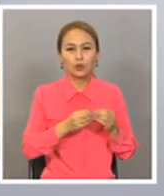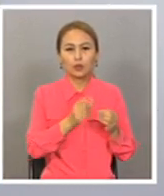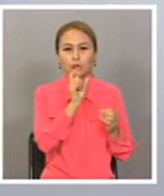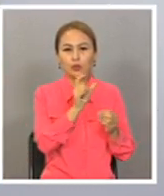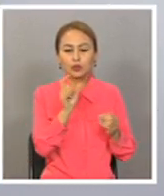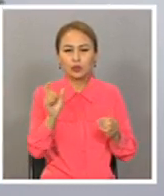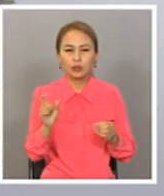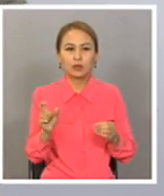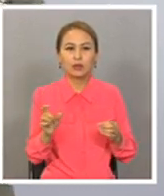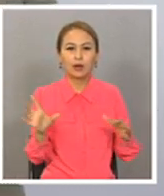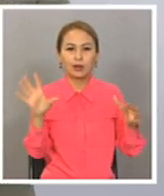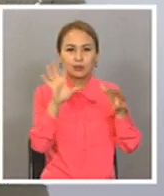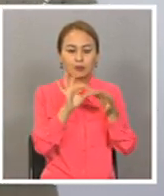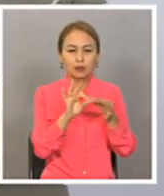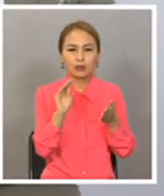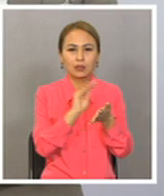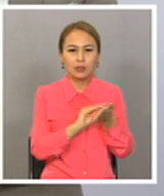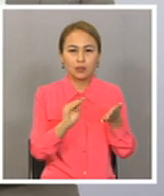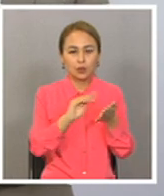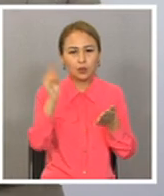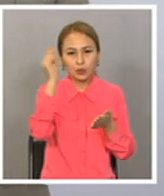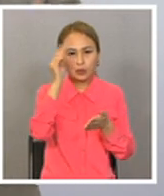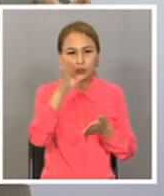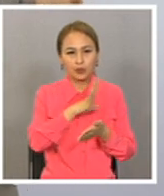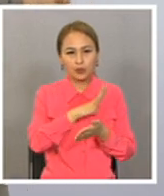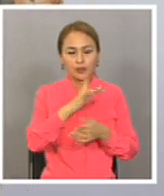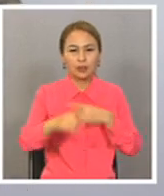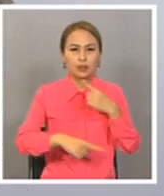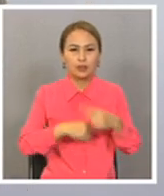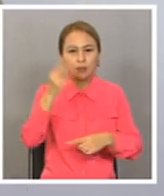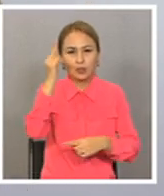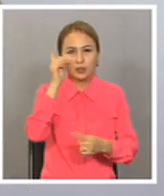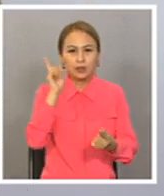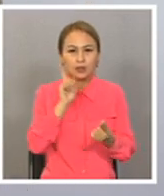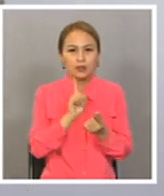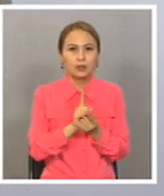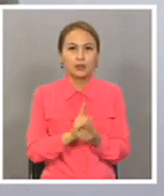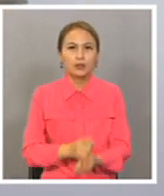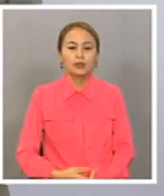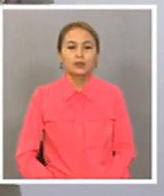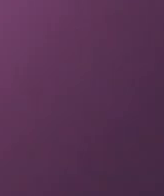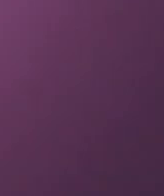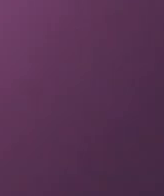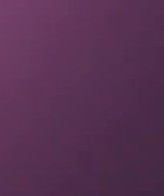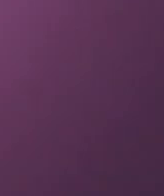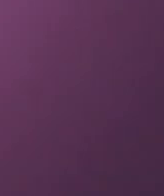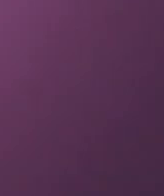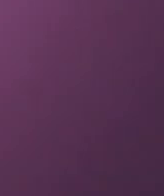координаттық сәуледе кескіндеуді үйрендік. Келесі сабақта кездескенше, сау болыңыздар!